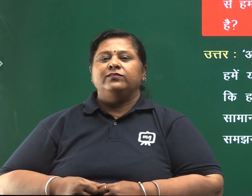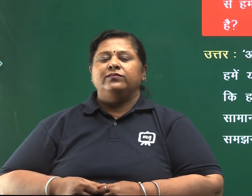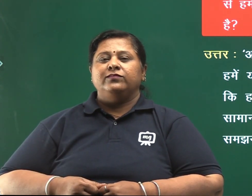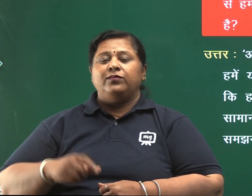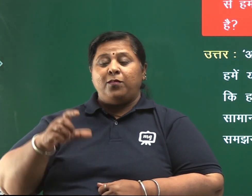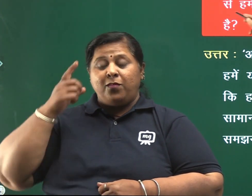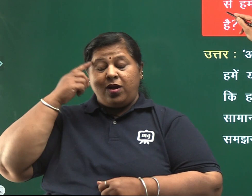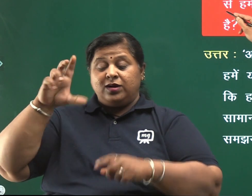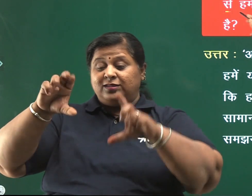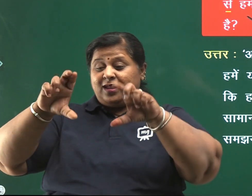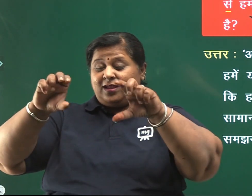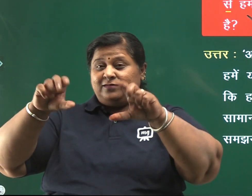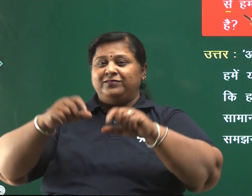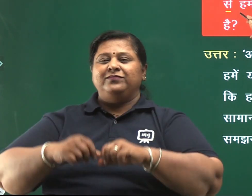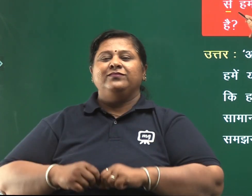पाठ से